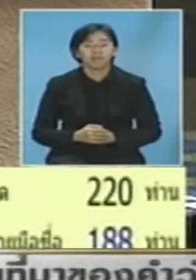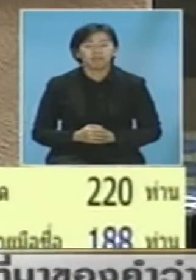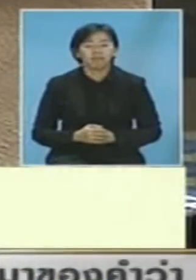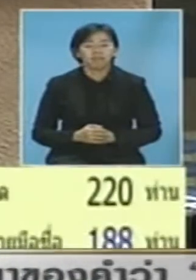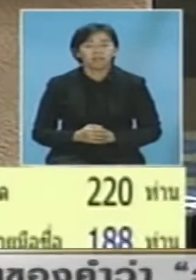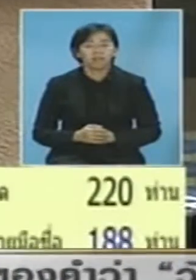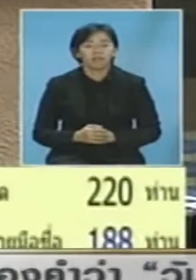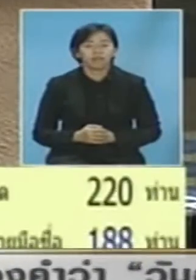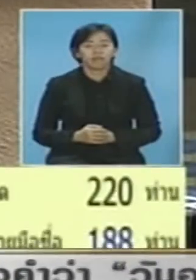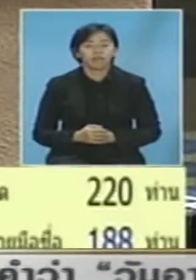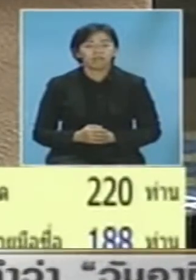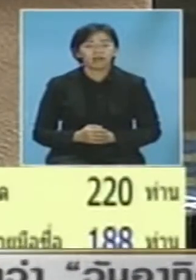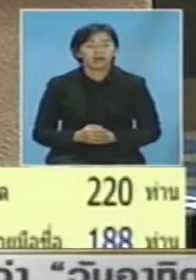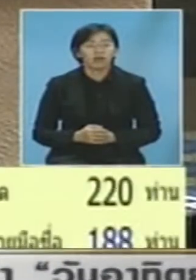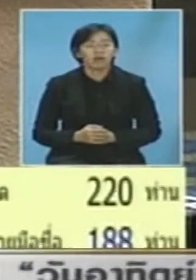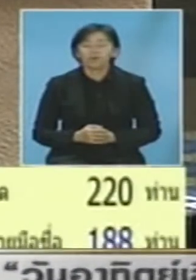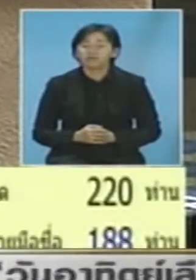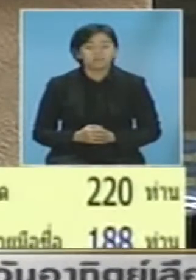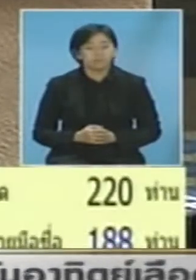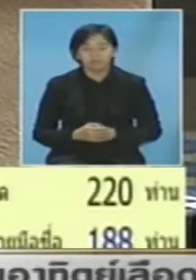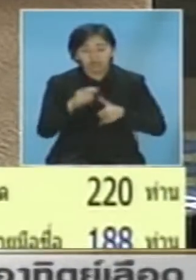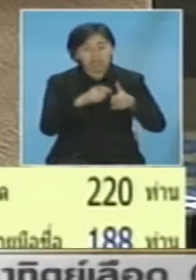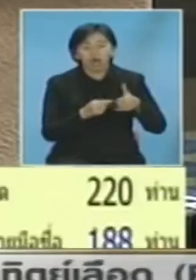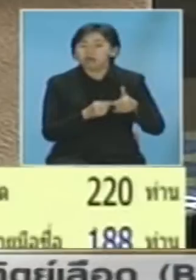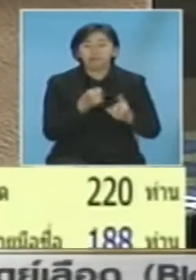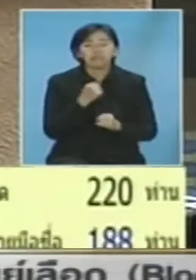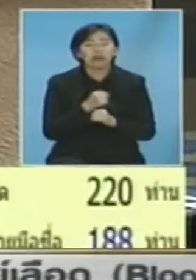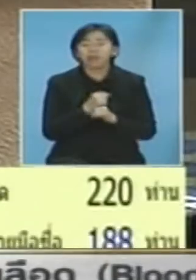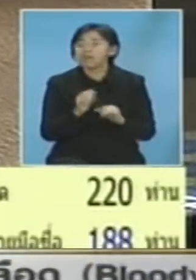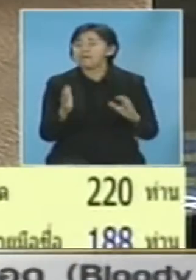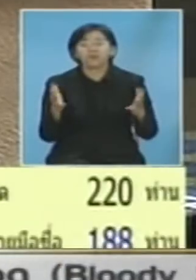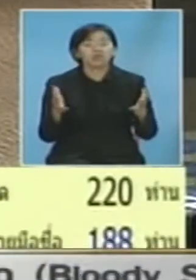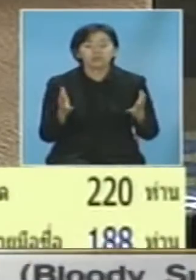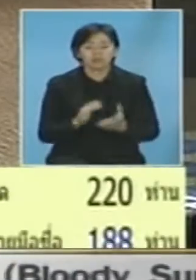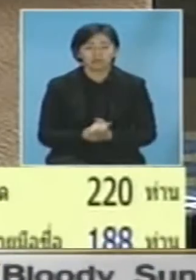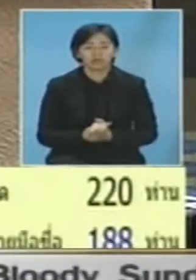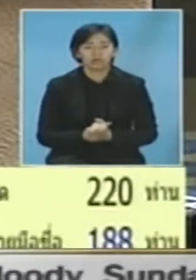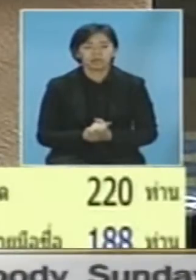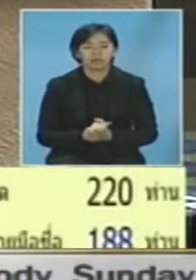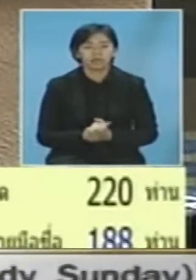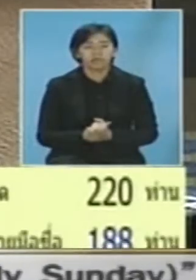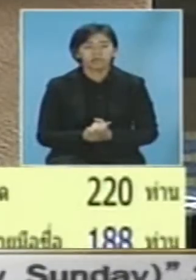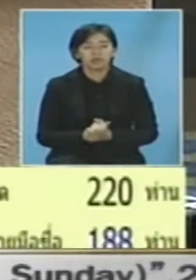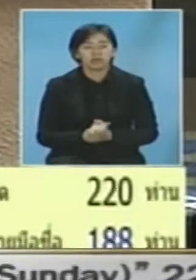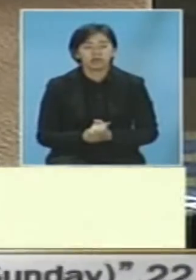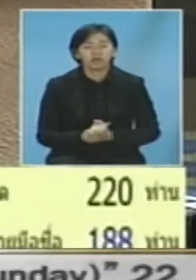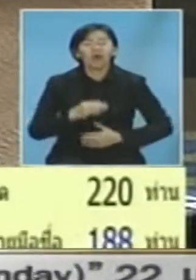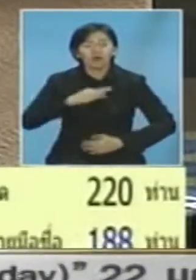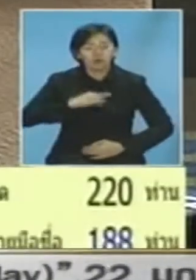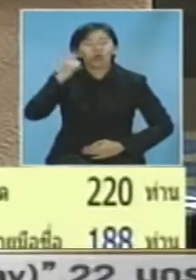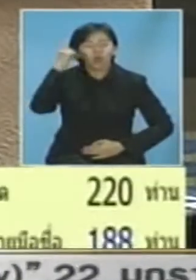ต่จะเห็นได้ว่าท่านไม่เคยทำเลยเพราะอะไรเพราะผู้ถูกกล่าวหาตระหนักรู้อยู่